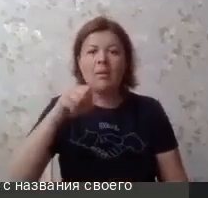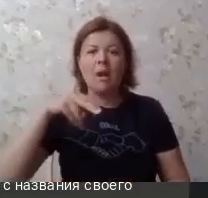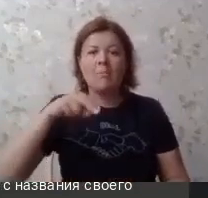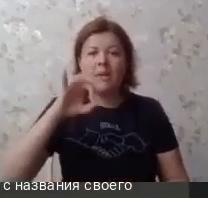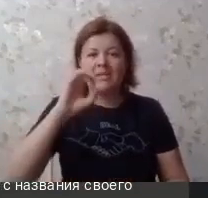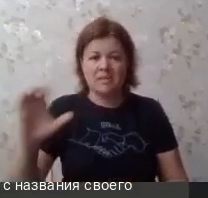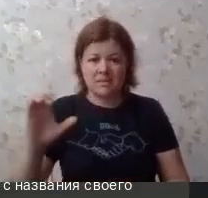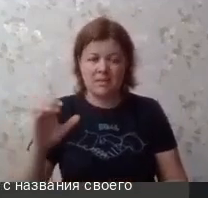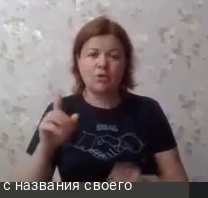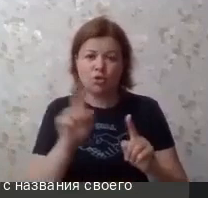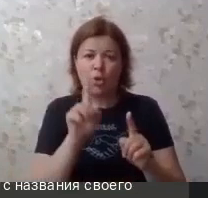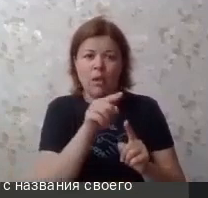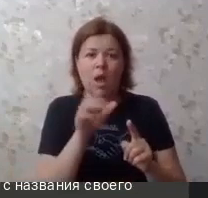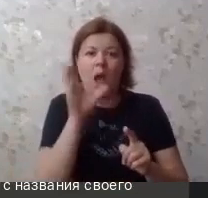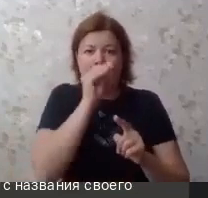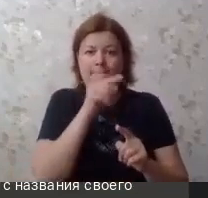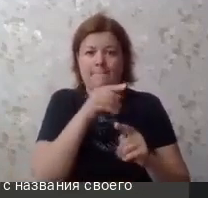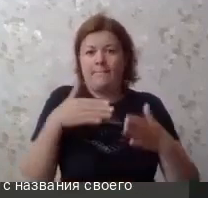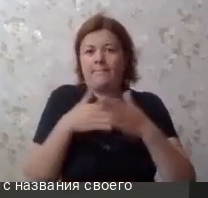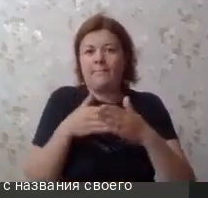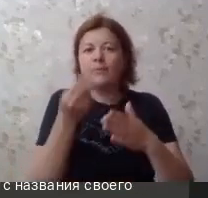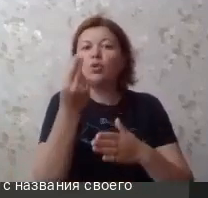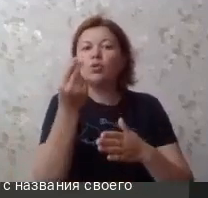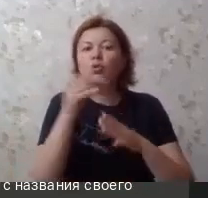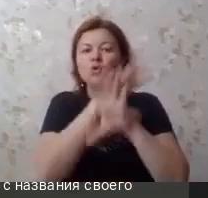чтобы уложиться в сертификат.